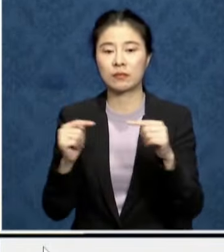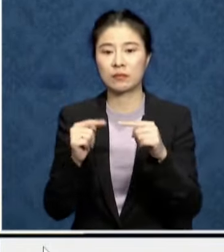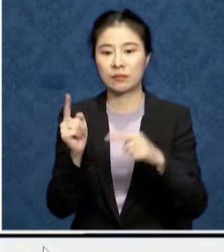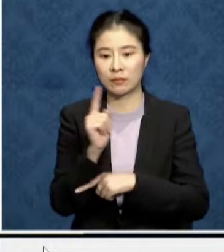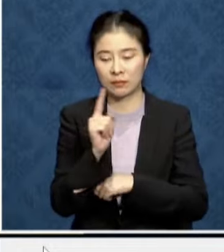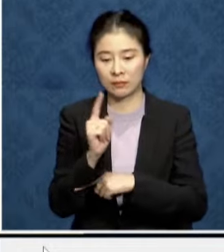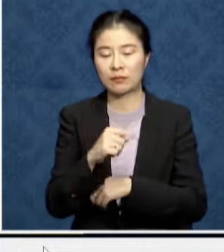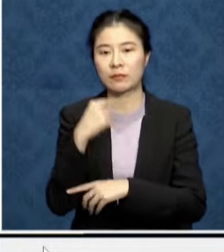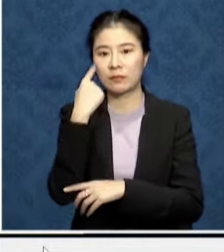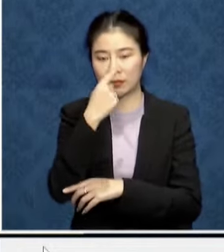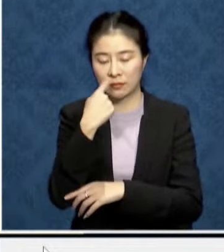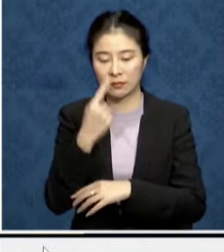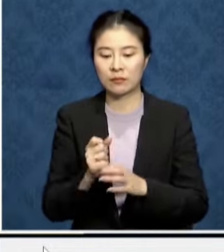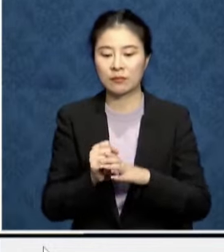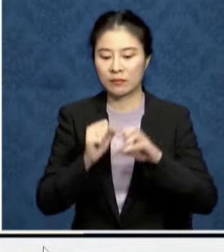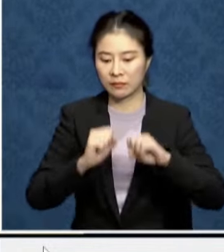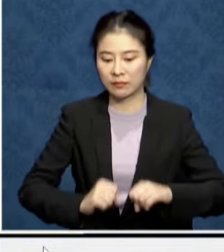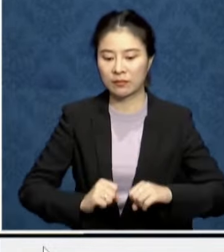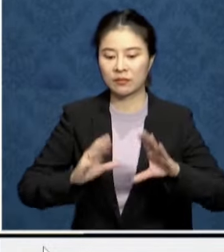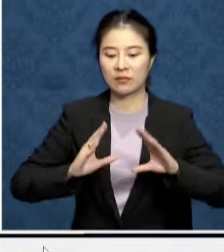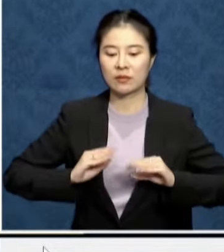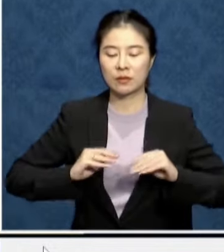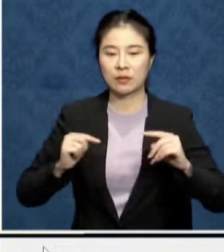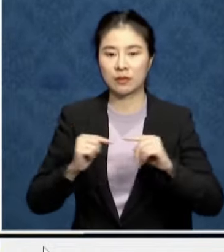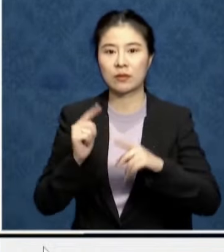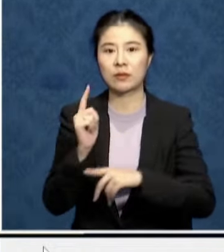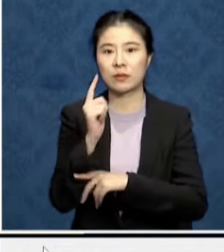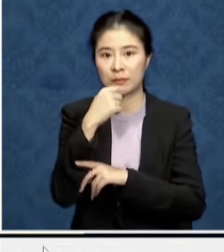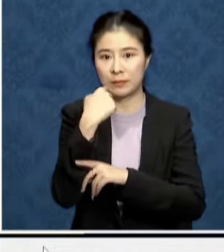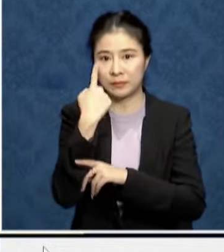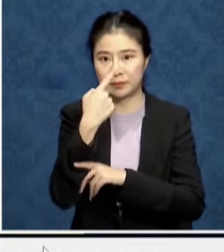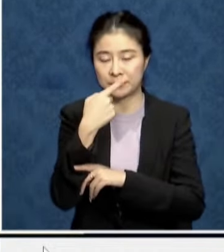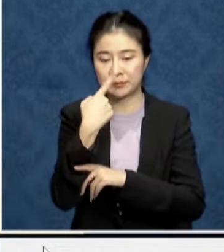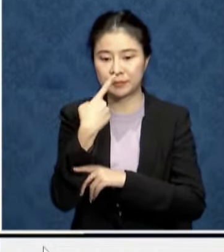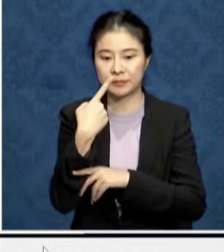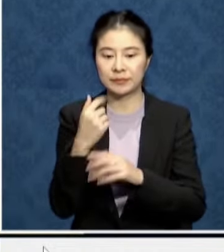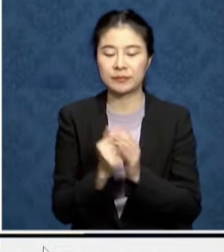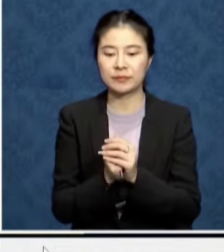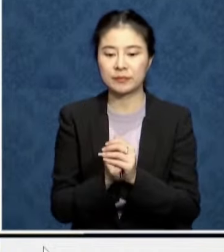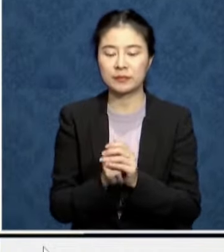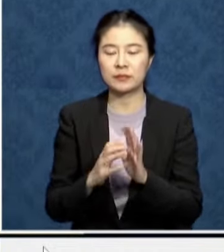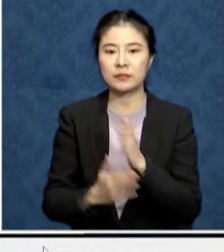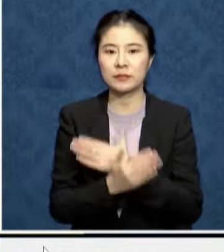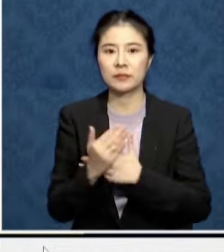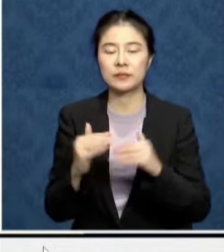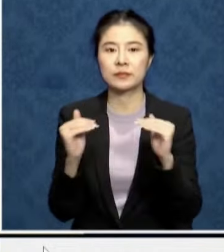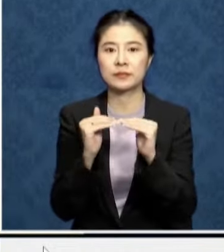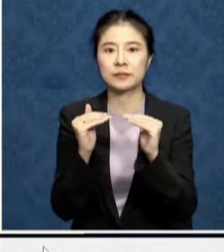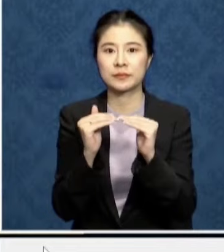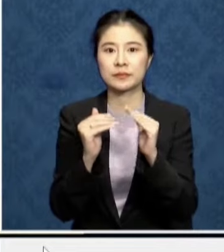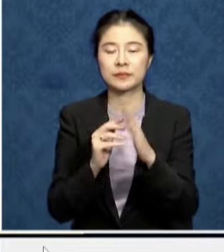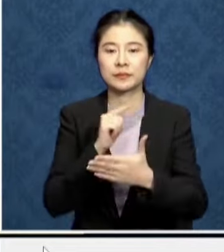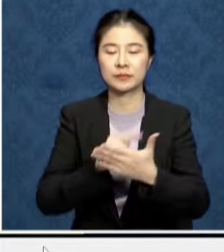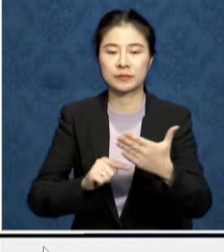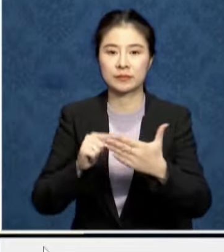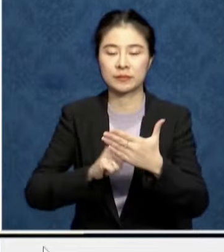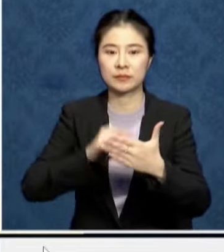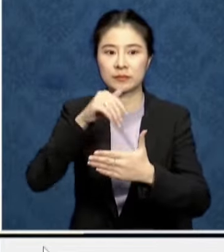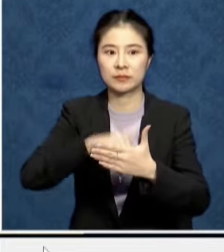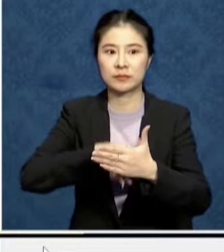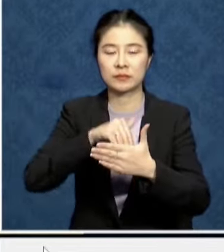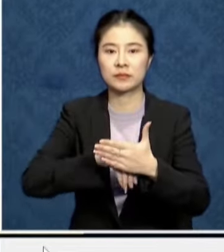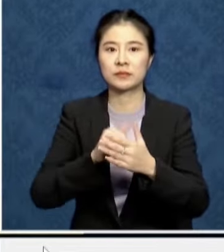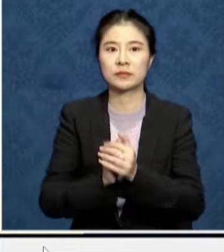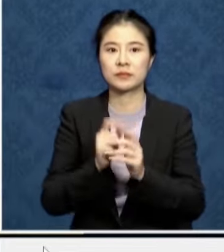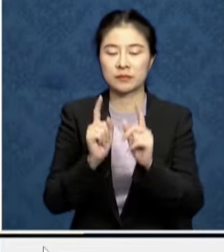นนเห็นชอบนั้นจะต้องมีมากกว่ากึ่งหนึ่งของจำนวนผู้ที่ออกมาใช้สิทธิ์ออกเสียงผมขอเรียกเกณฑ์นี้ว่าเกณฑ์ชั้นล่างซึ่งเป็นการวัด